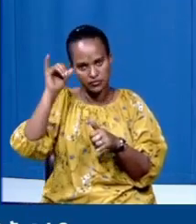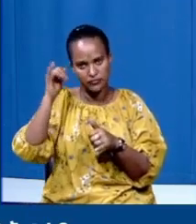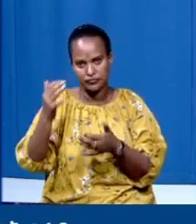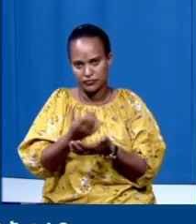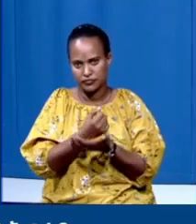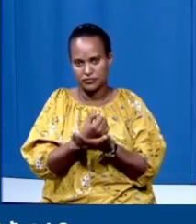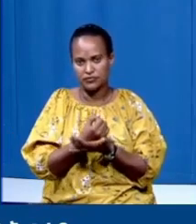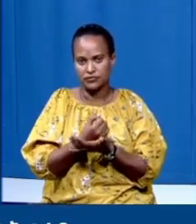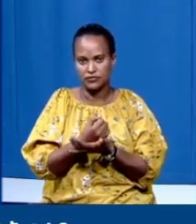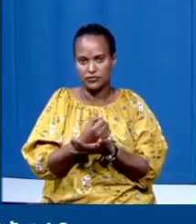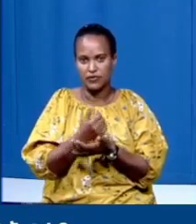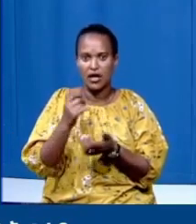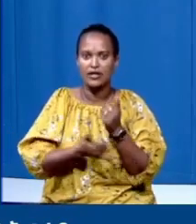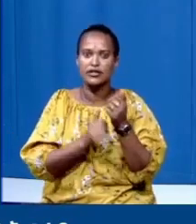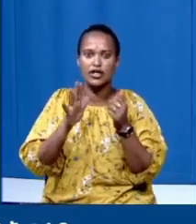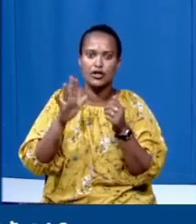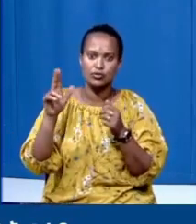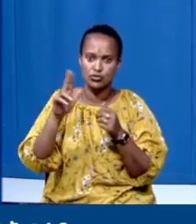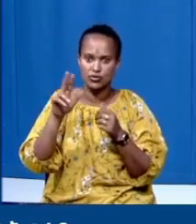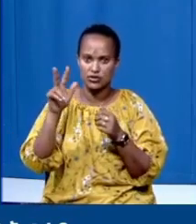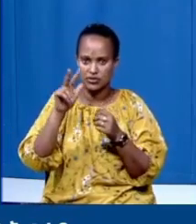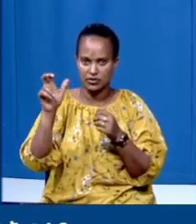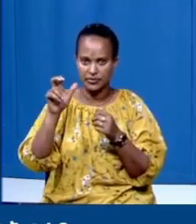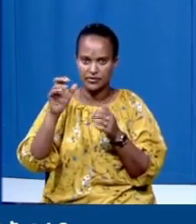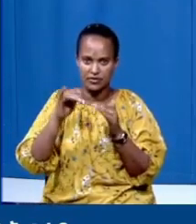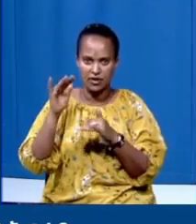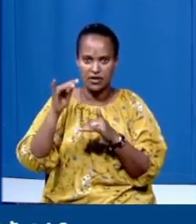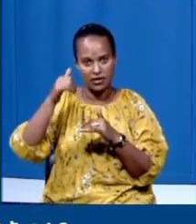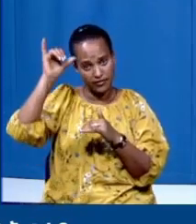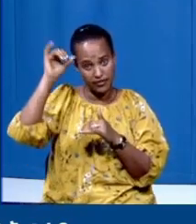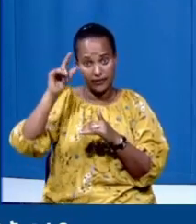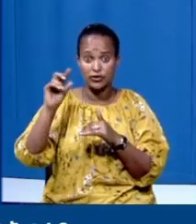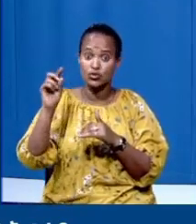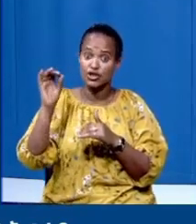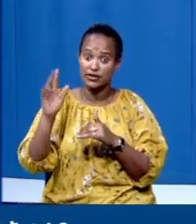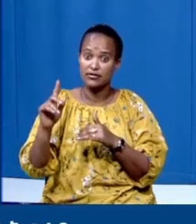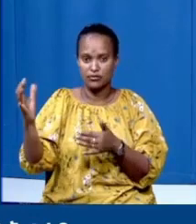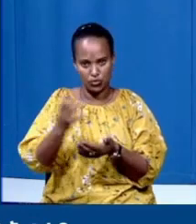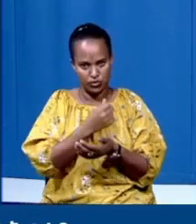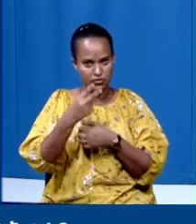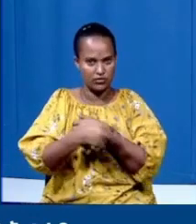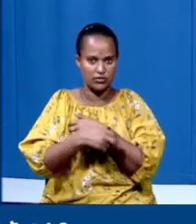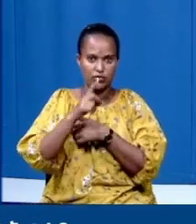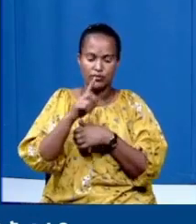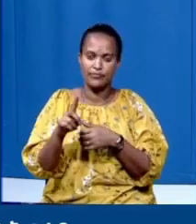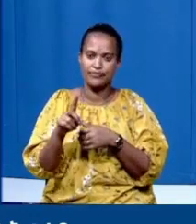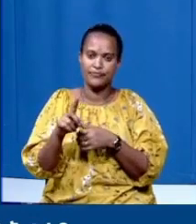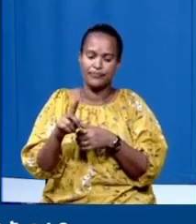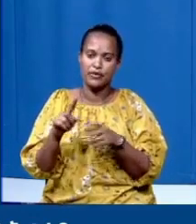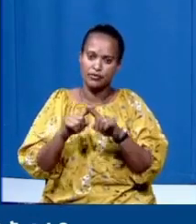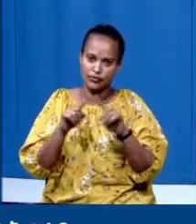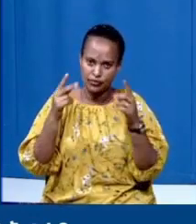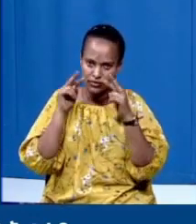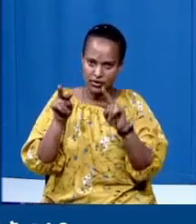ዓዲ ገብሩ ጥራሕ ልዕሊ 300 ዝኾኑ ከብቲ ኣብ ሓንቲ ቁሸት ጥራሕ ተወሲደን እየ ተዘሪፈን እዩ ኣመፅ